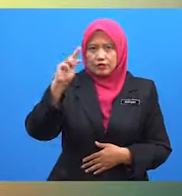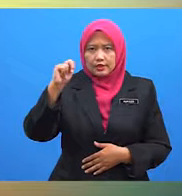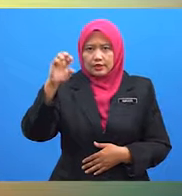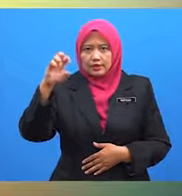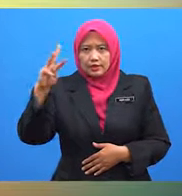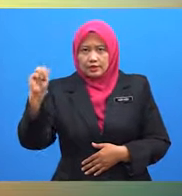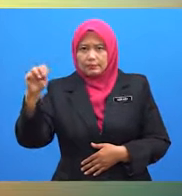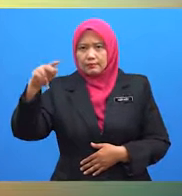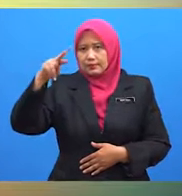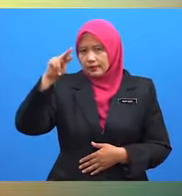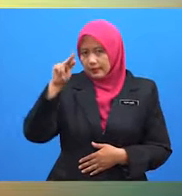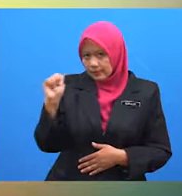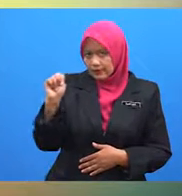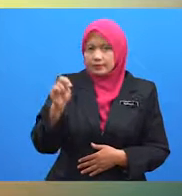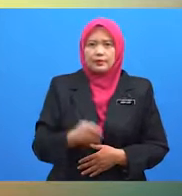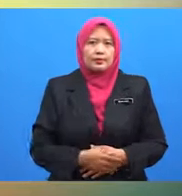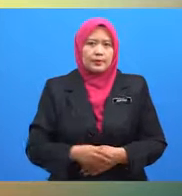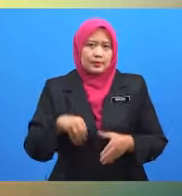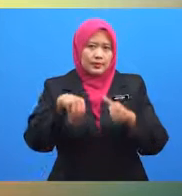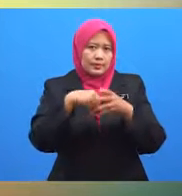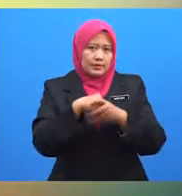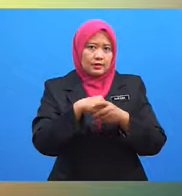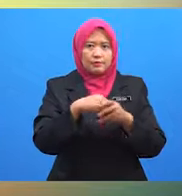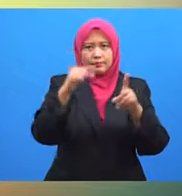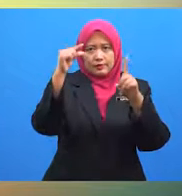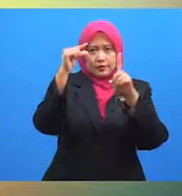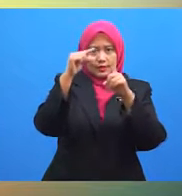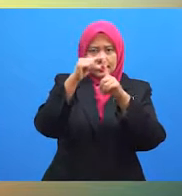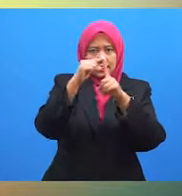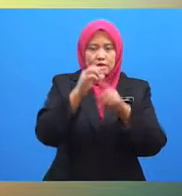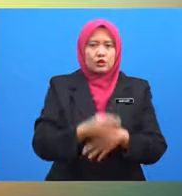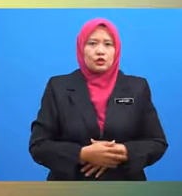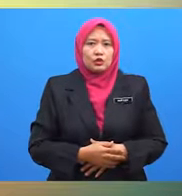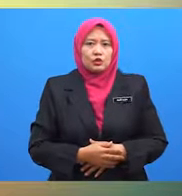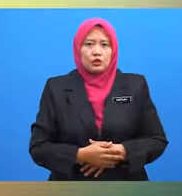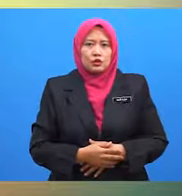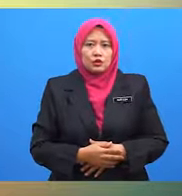fonem konsonan gabungannya. Contohnya,